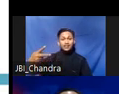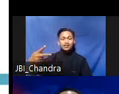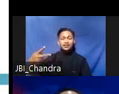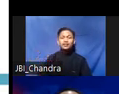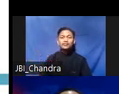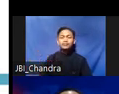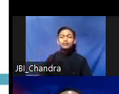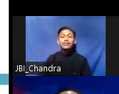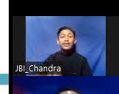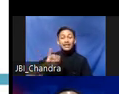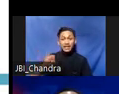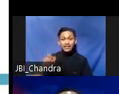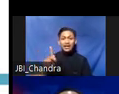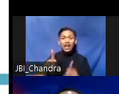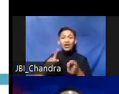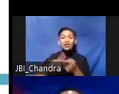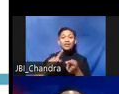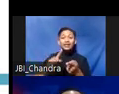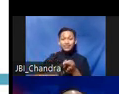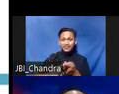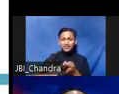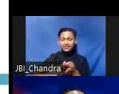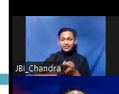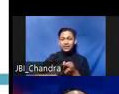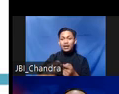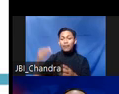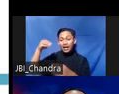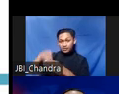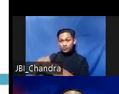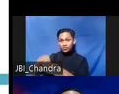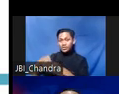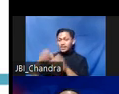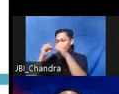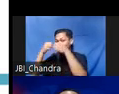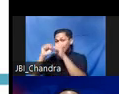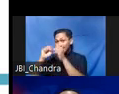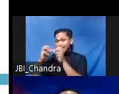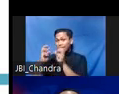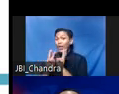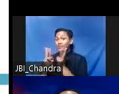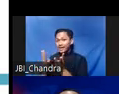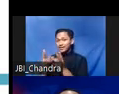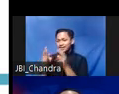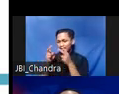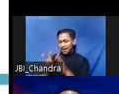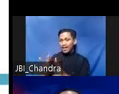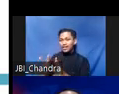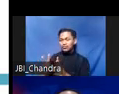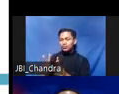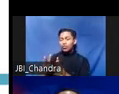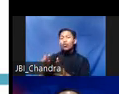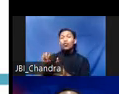menghubungi mengunjungi webnya Sudah ada Sudah digantikan mendeley refresh